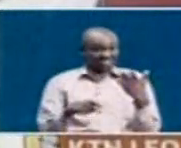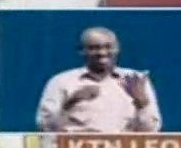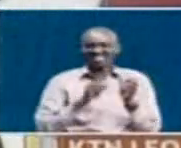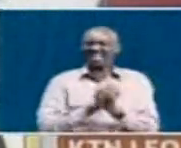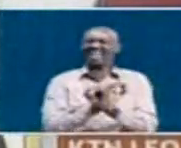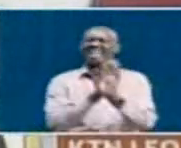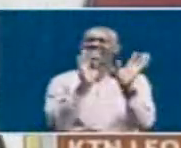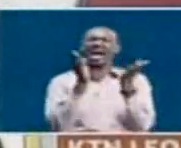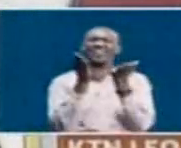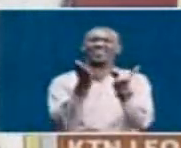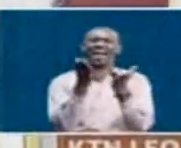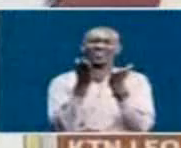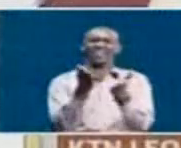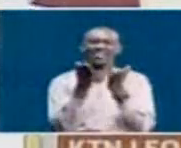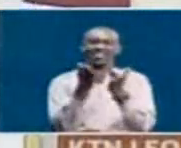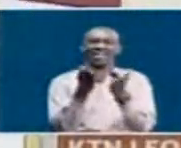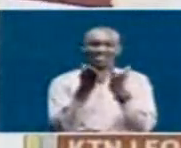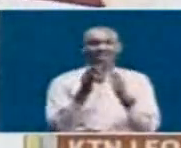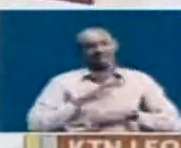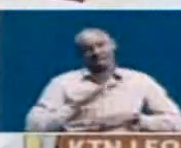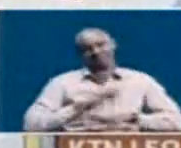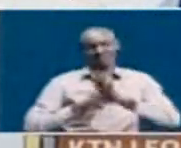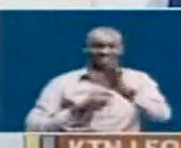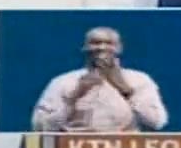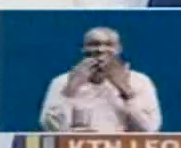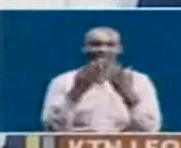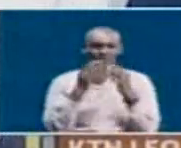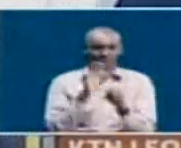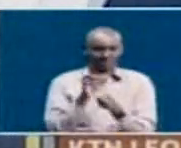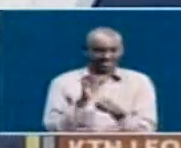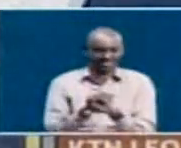nidhairi shairi. Imetosha. Asante.